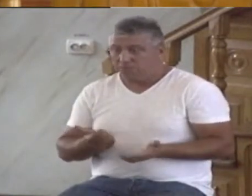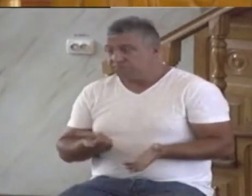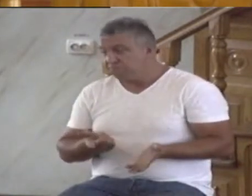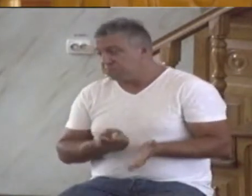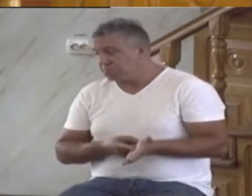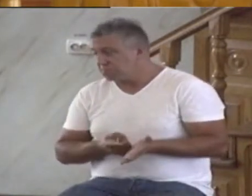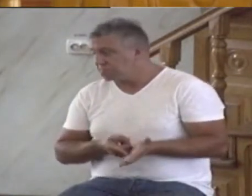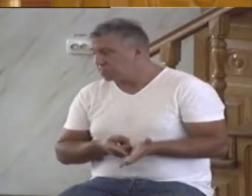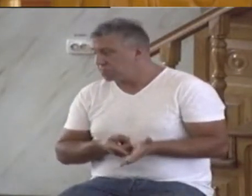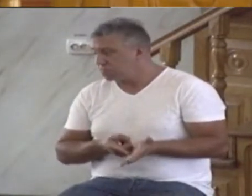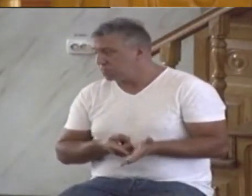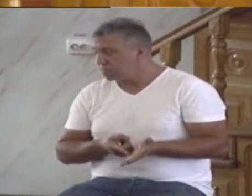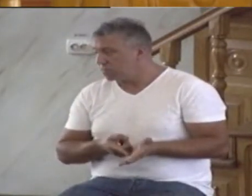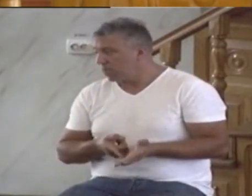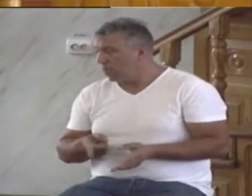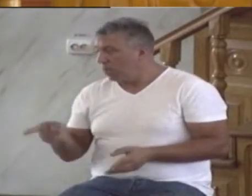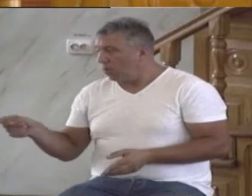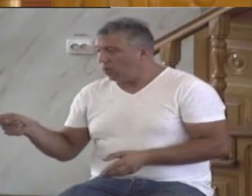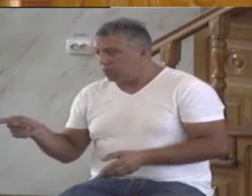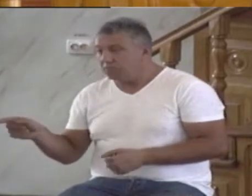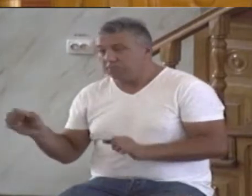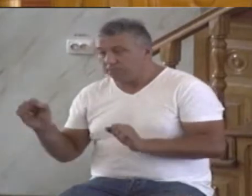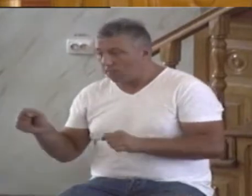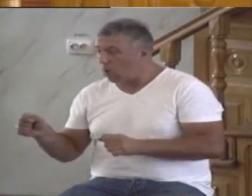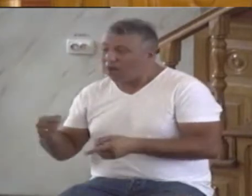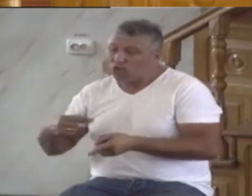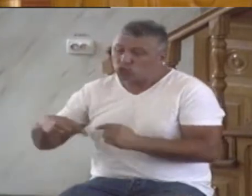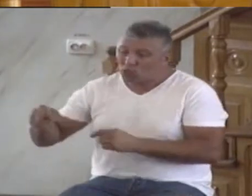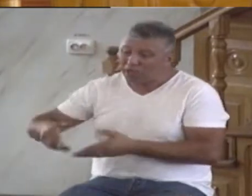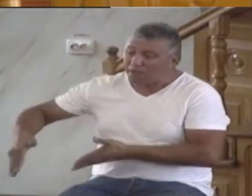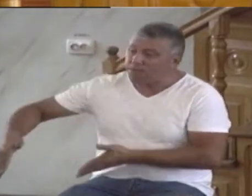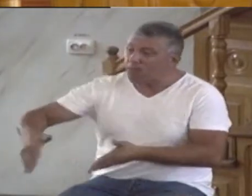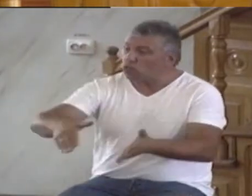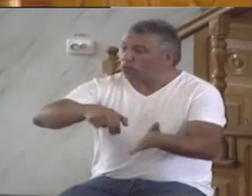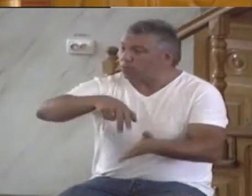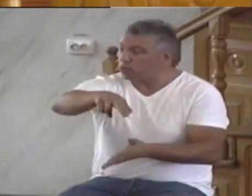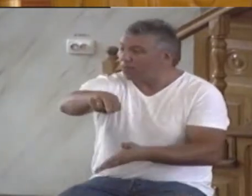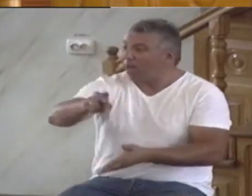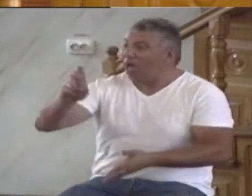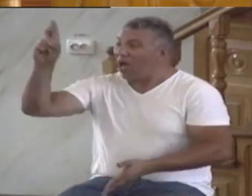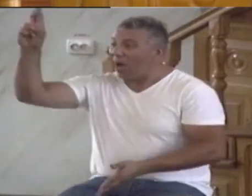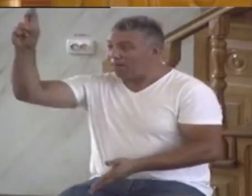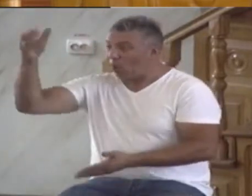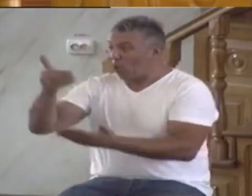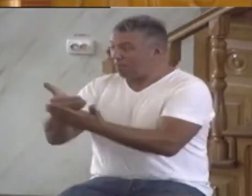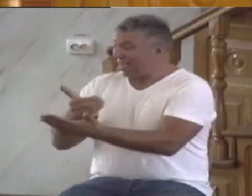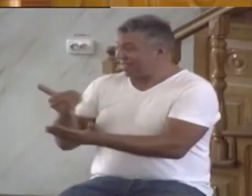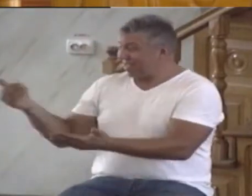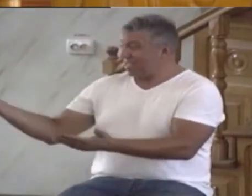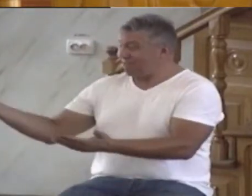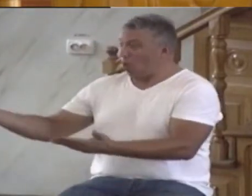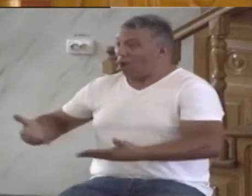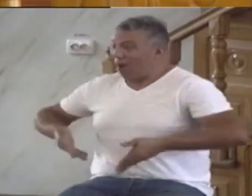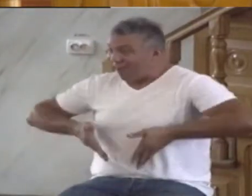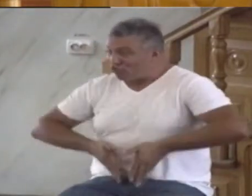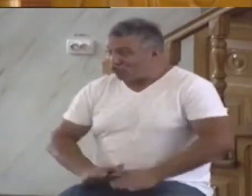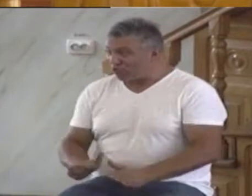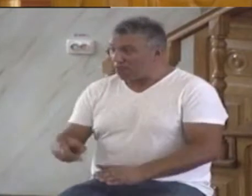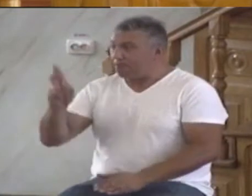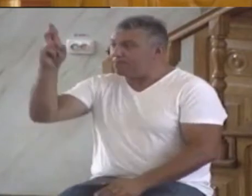путем. Бог через ангела задолго до его рождения сказал, что он